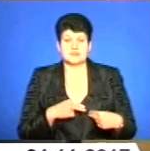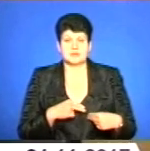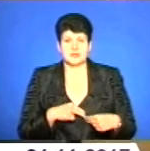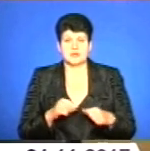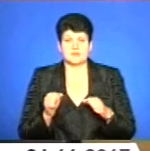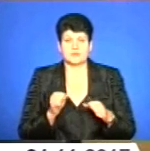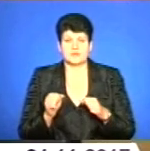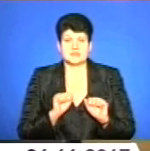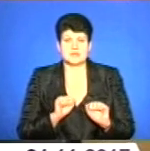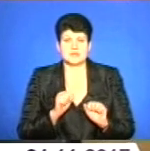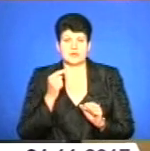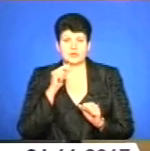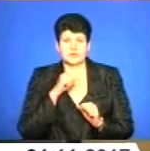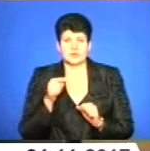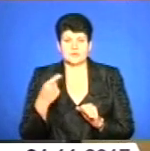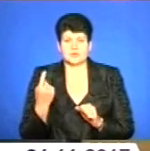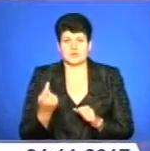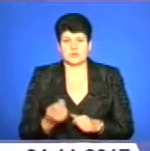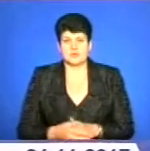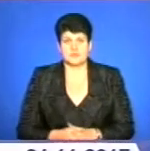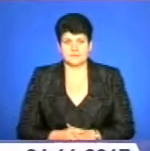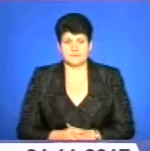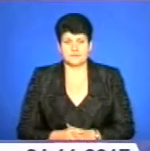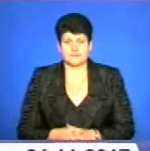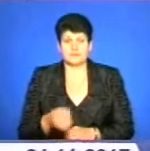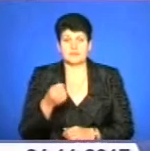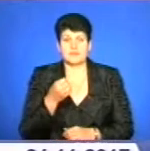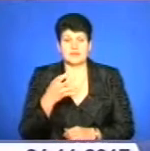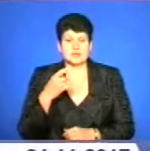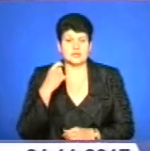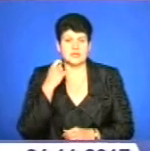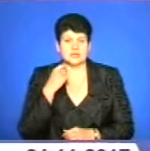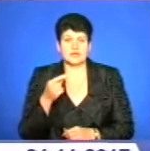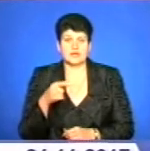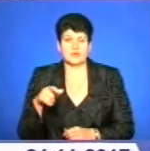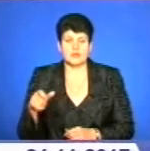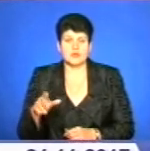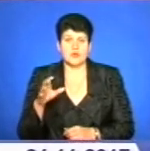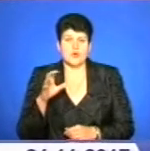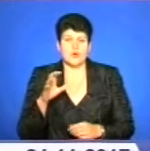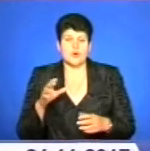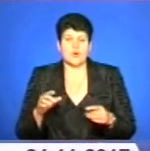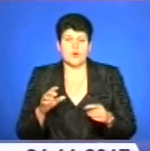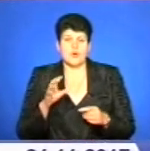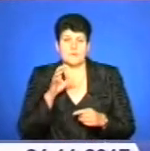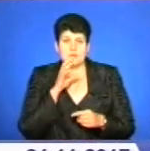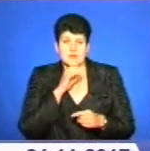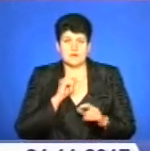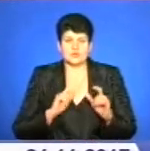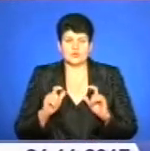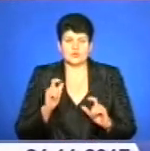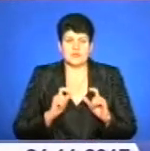управління захисту економіки в Тернопільській області. 15-літній тернополянин обікрав студентів-мусульман у